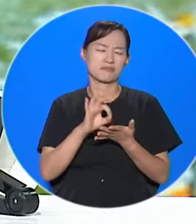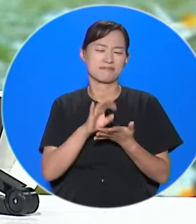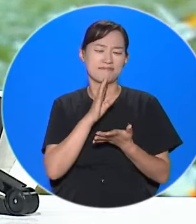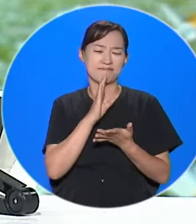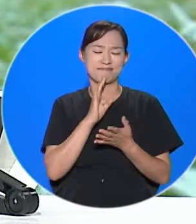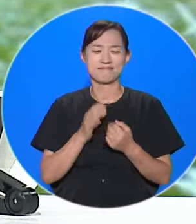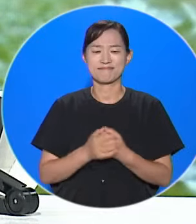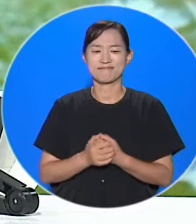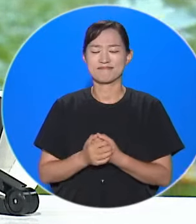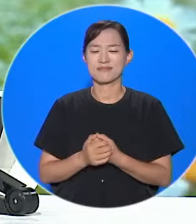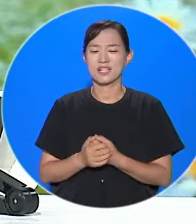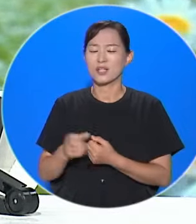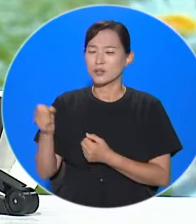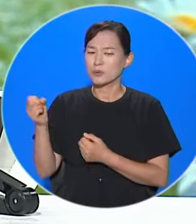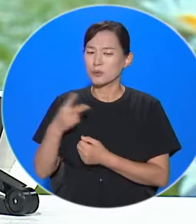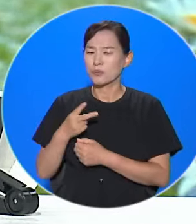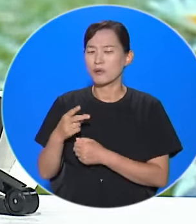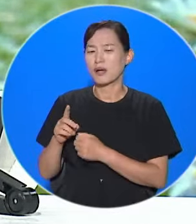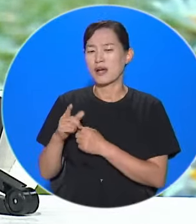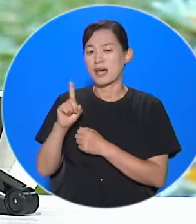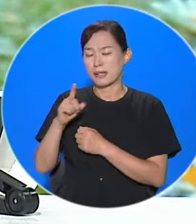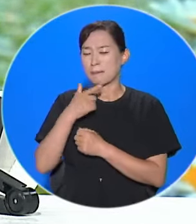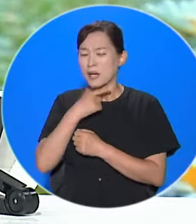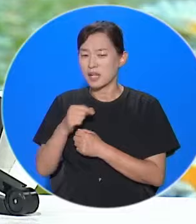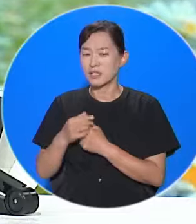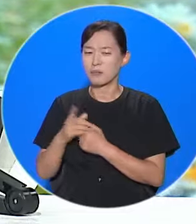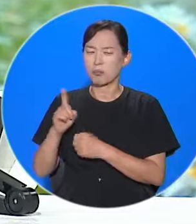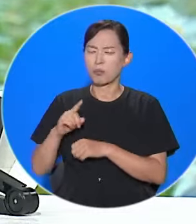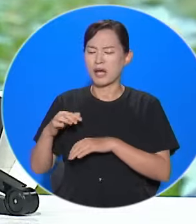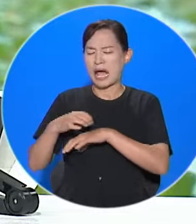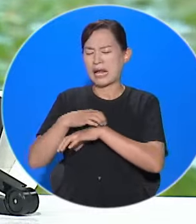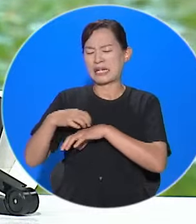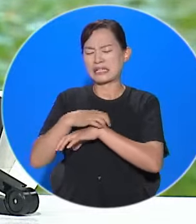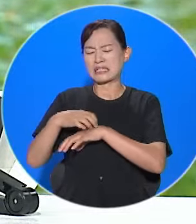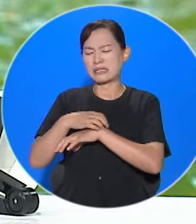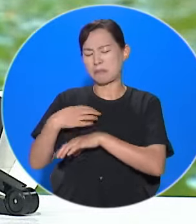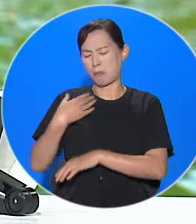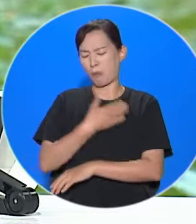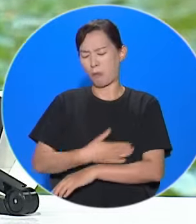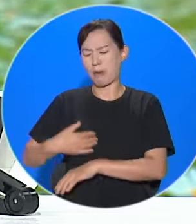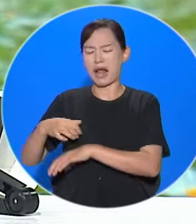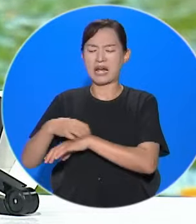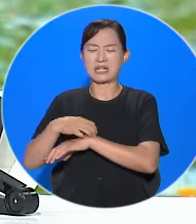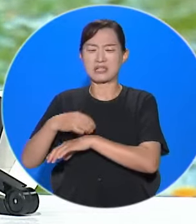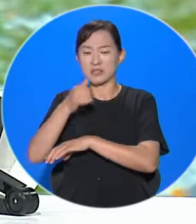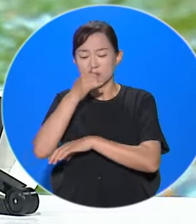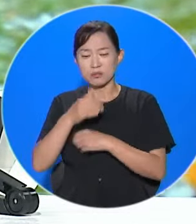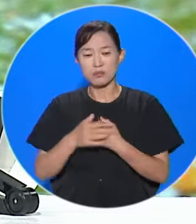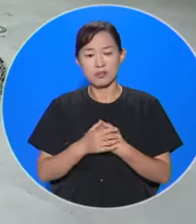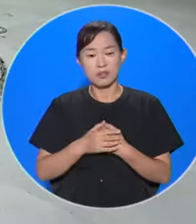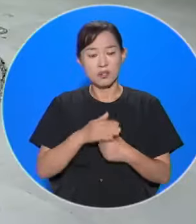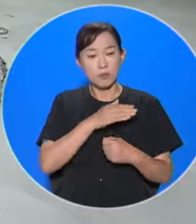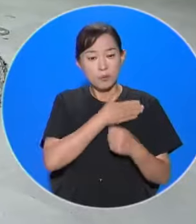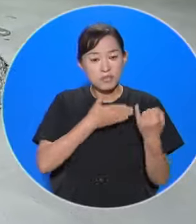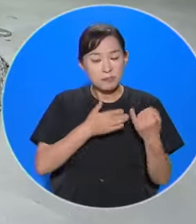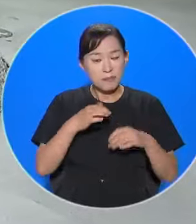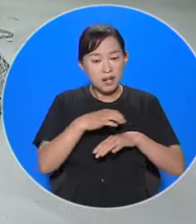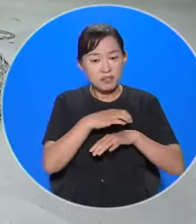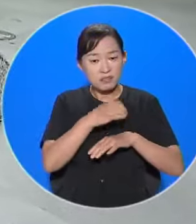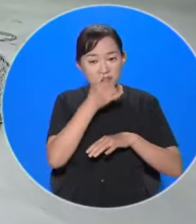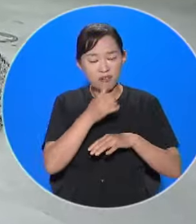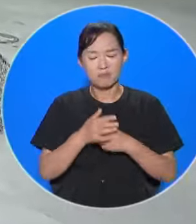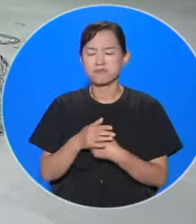이제 단 한 가지는 저기 네. 알레르기 체질이 있어 가지고서요. 우리 저기 권사님이 알레르기 체질이 있어요? 네,